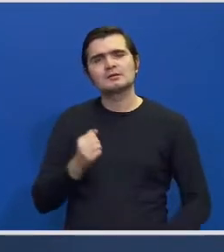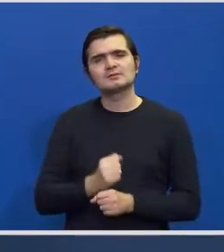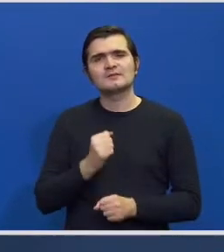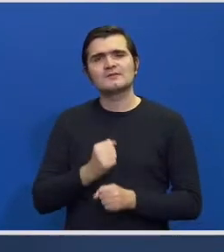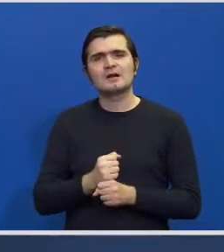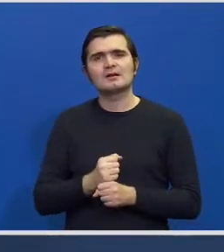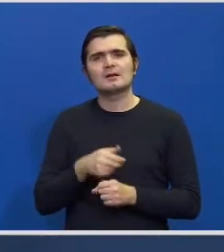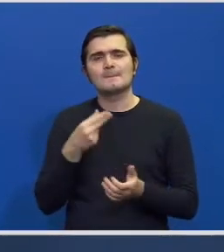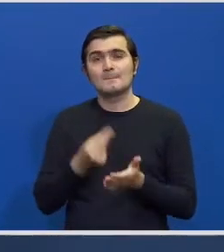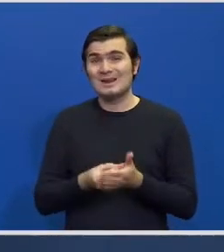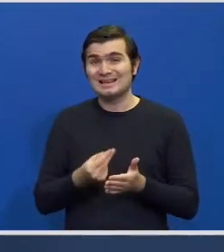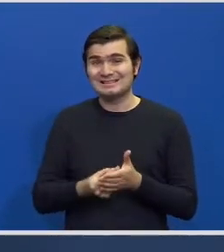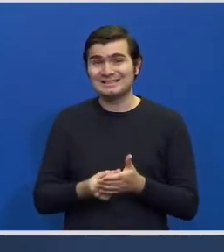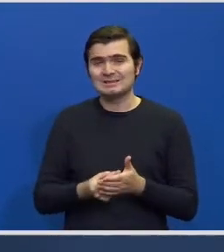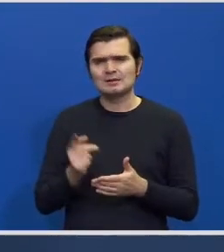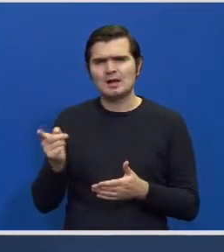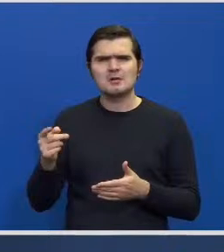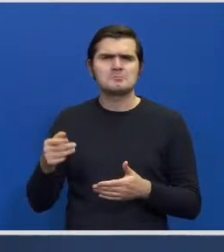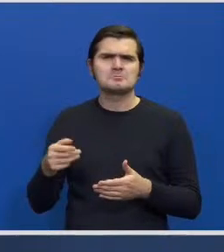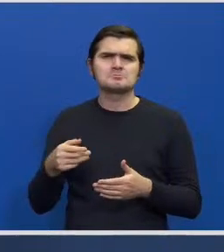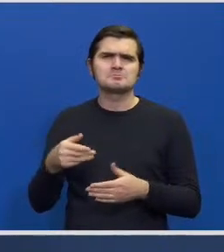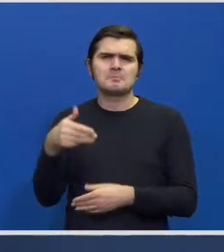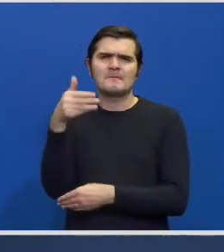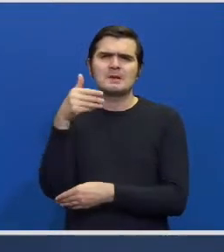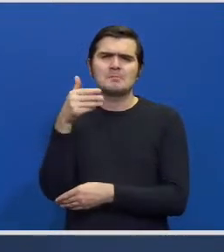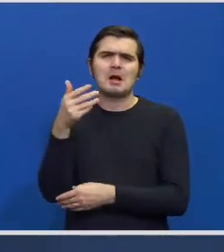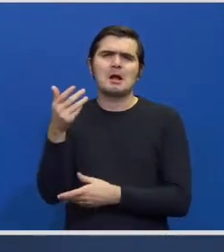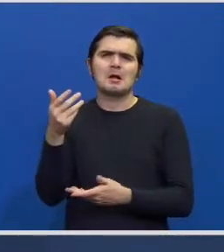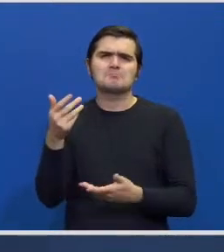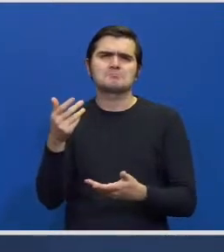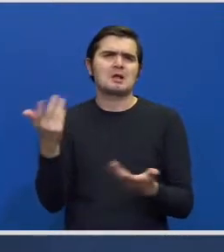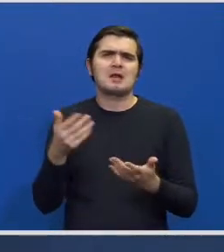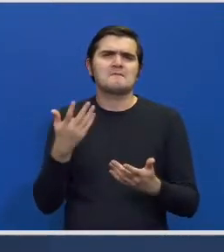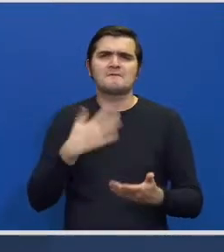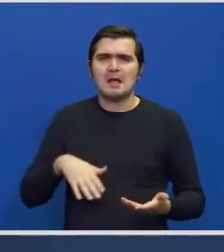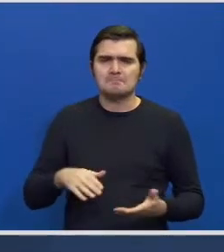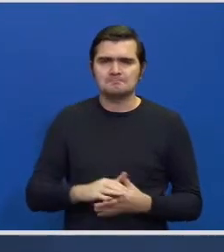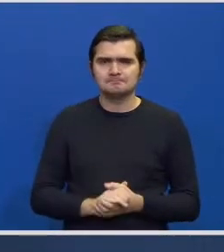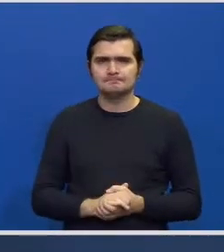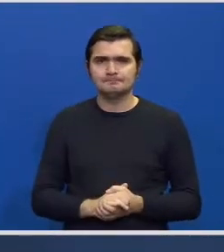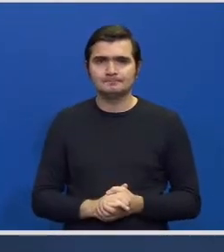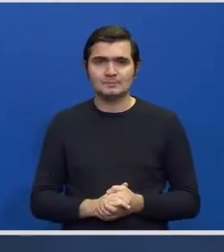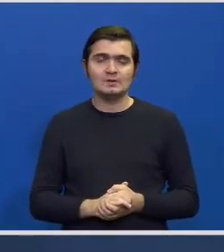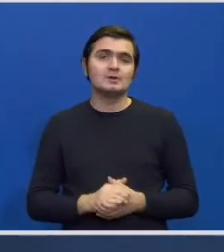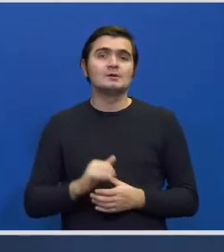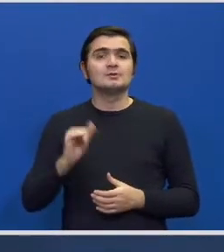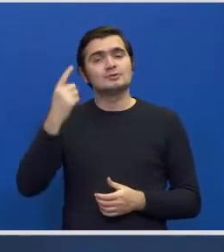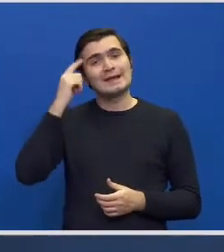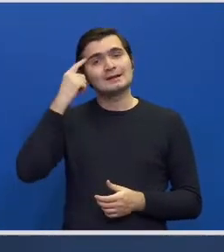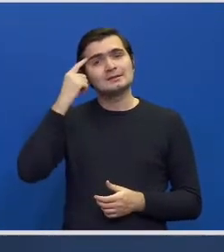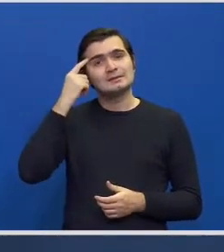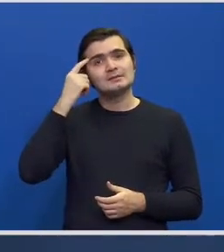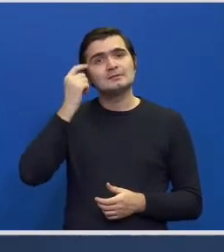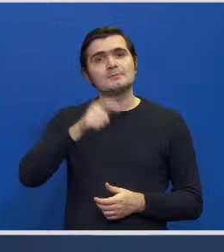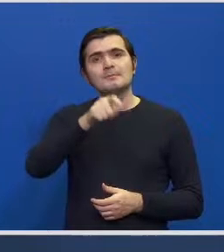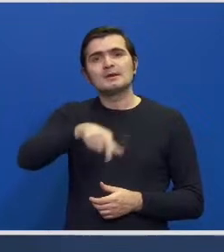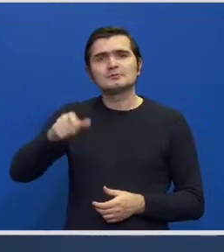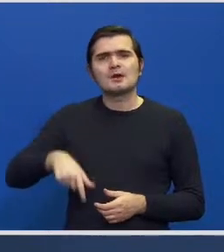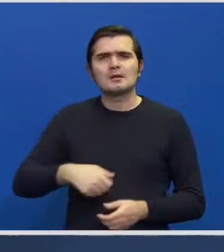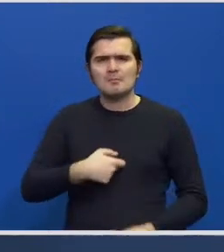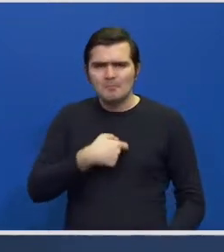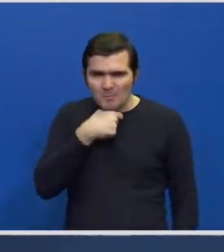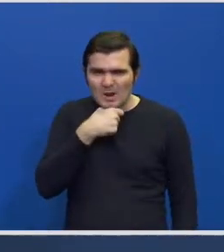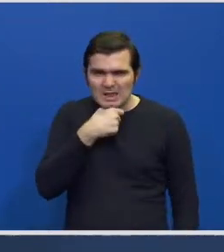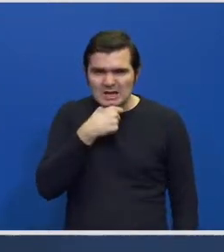vulnerabilă să poată să efectueze plăți către furnizorul de energie pe care și-l dorește. Mai mult,